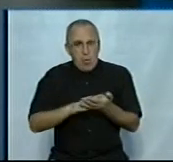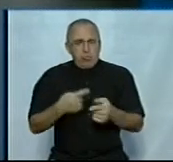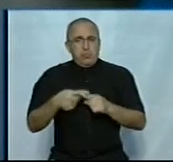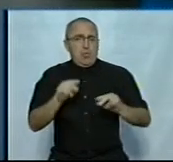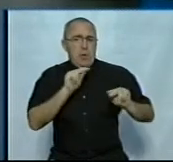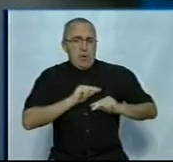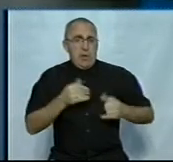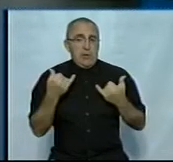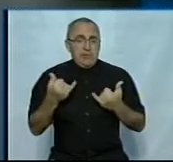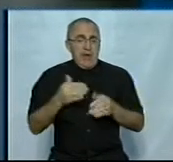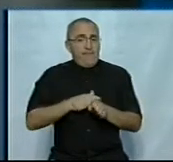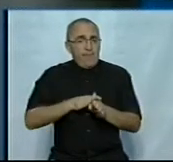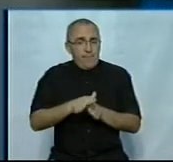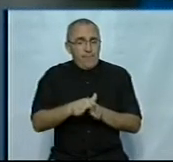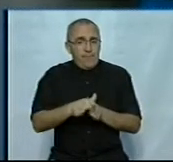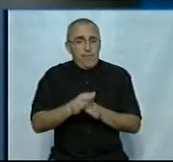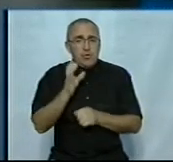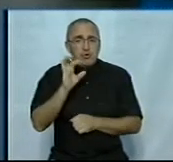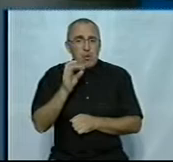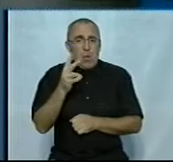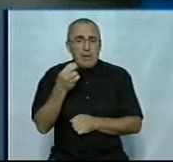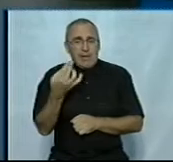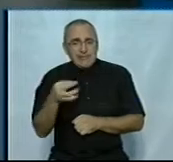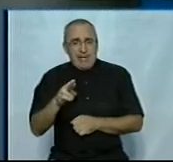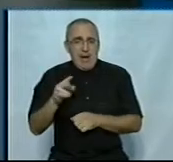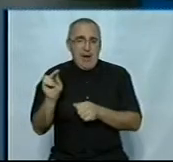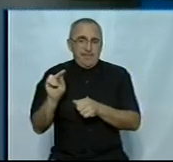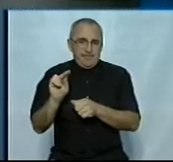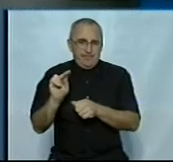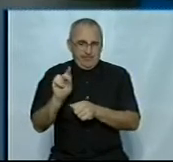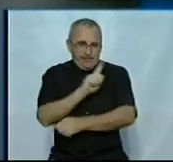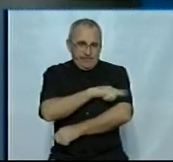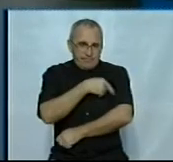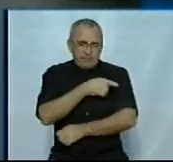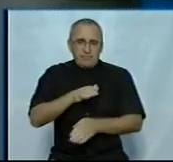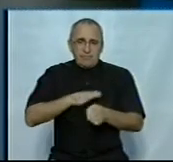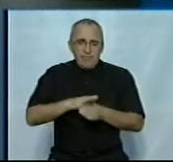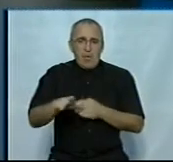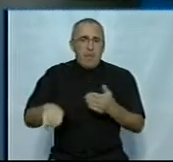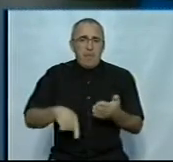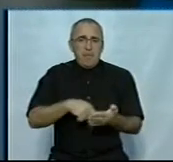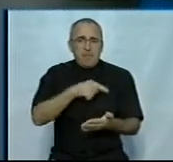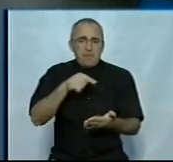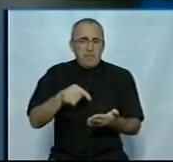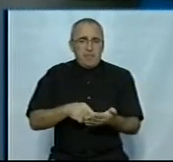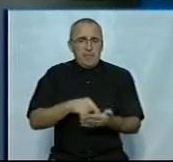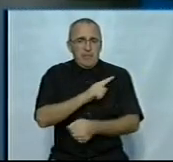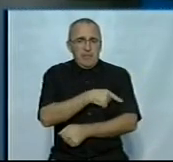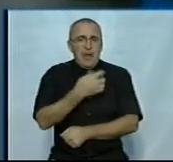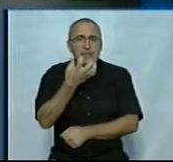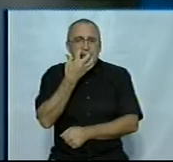Нам зараз ведеться санація цієї лікарні. Це повноцінна центральна міська лікарня номер 2. Теплосанація